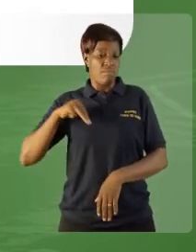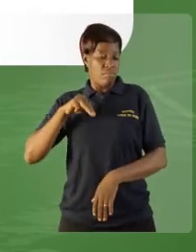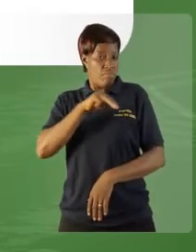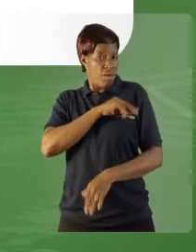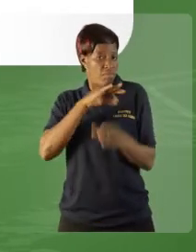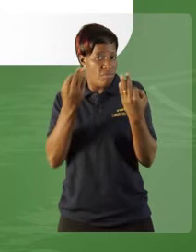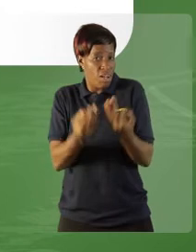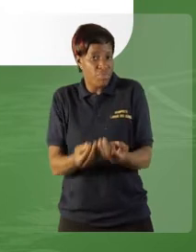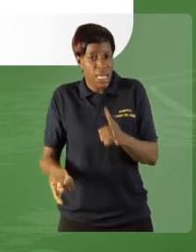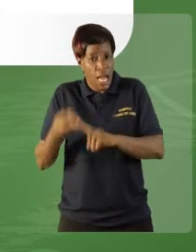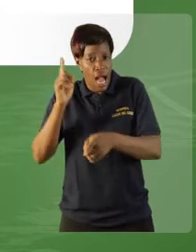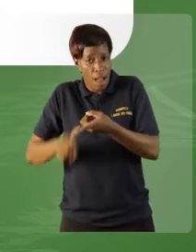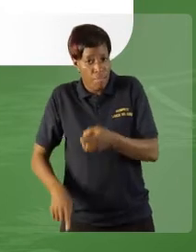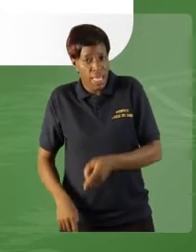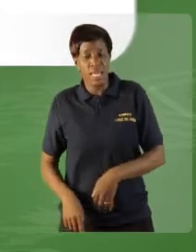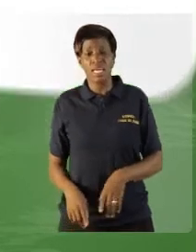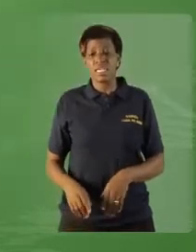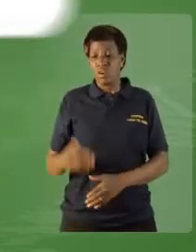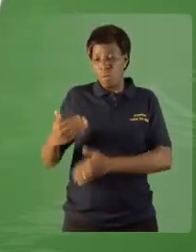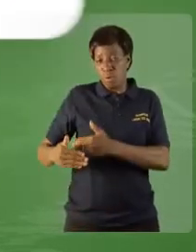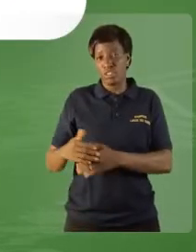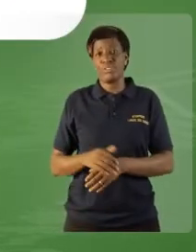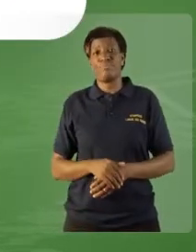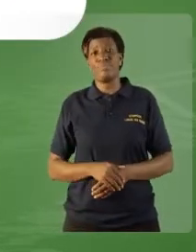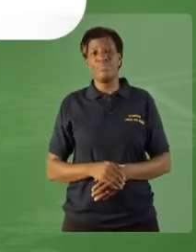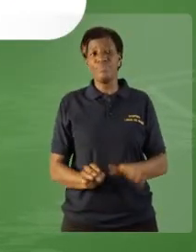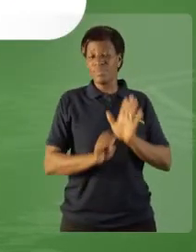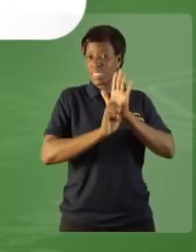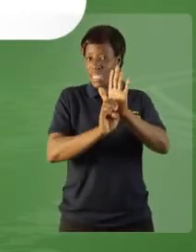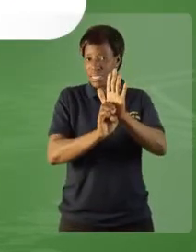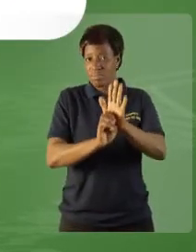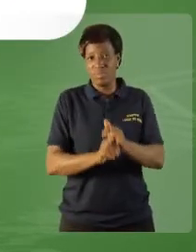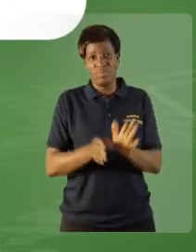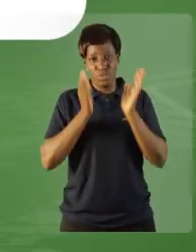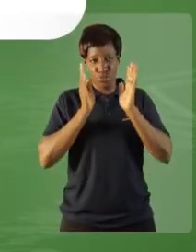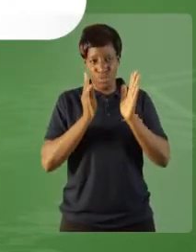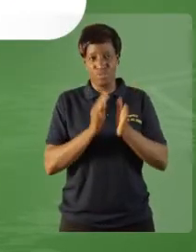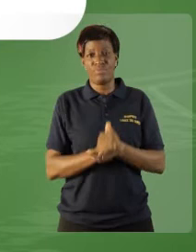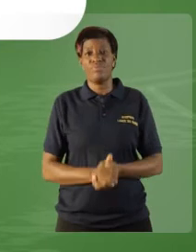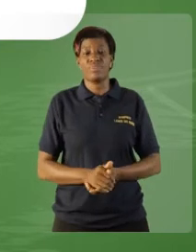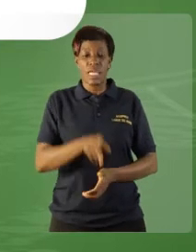amis, des parents. Exemple,